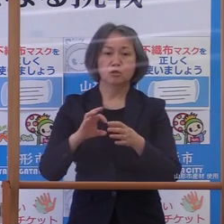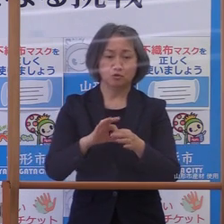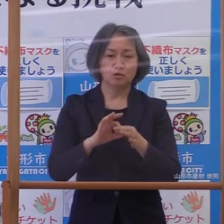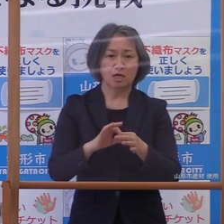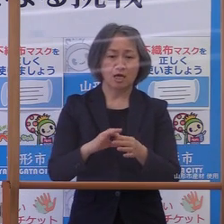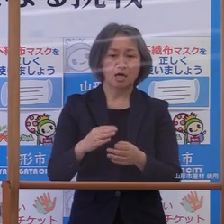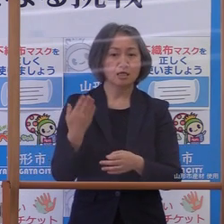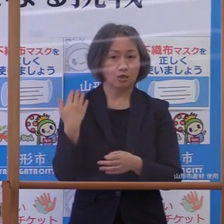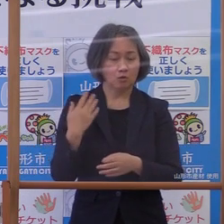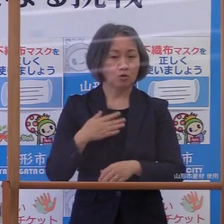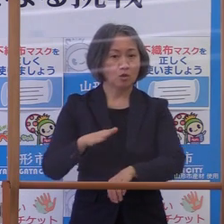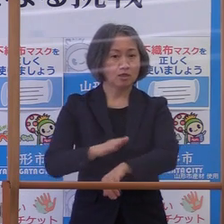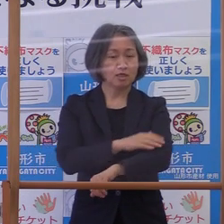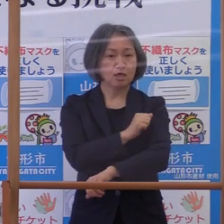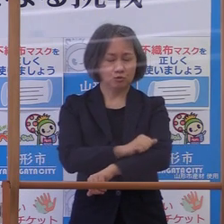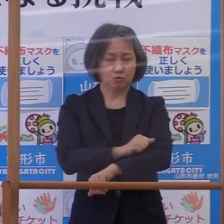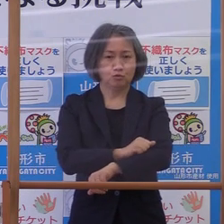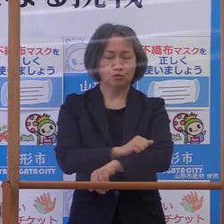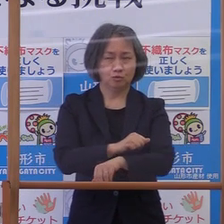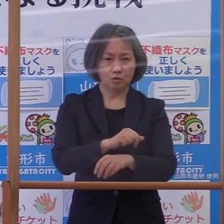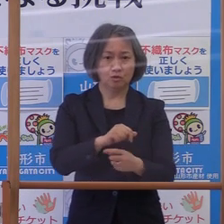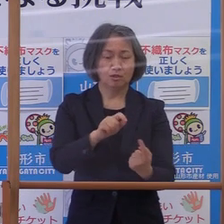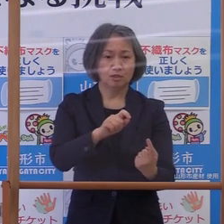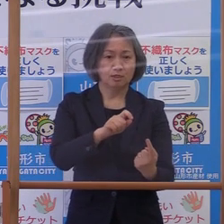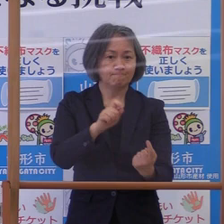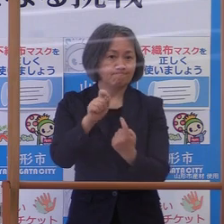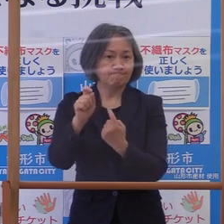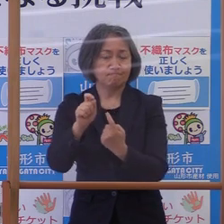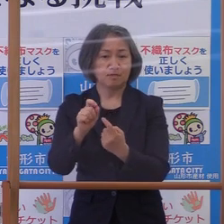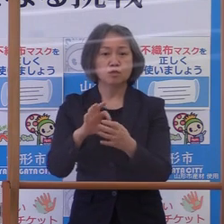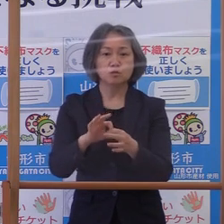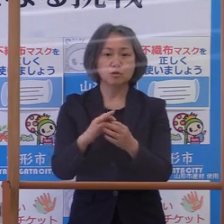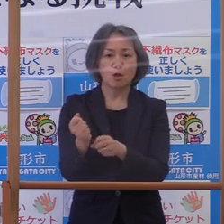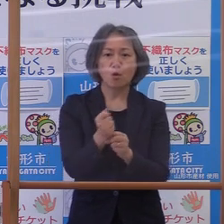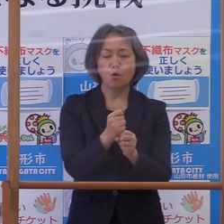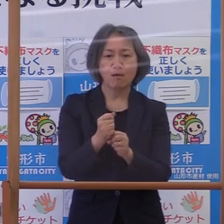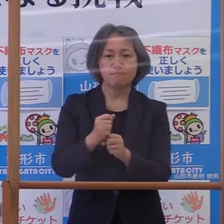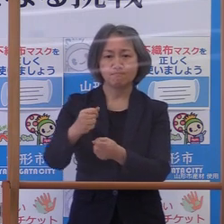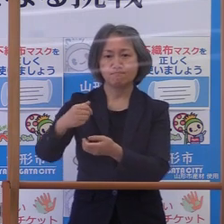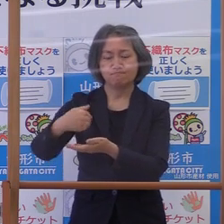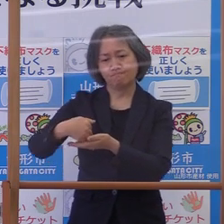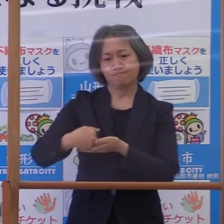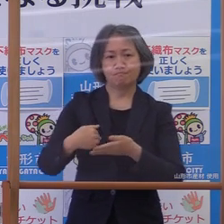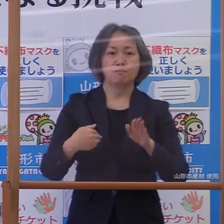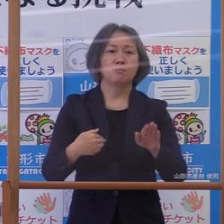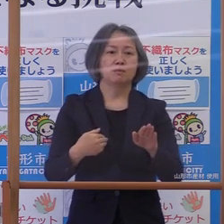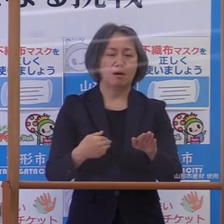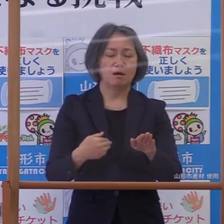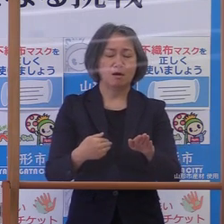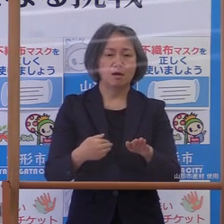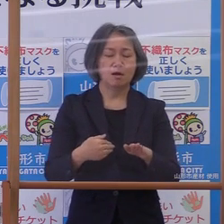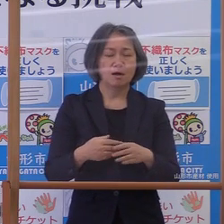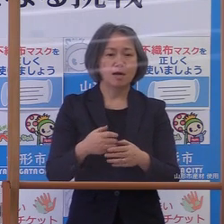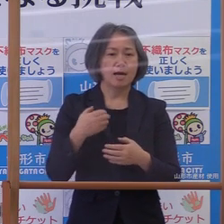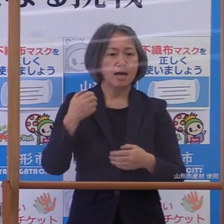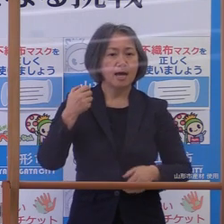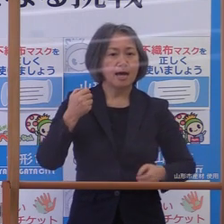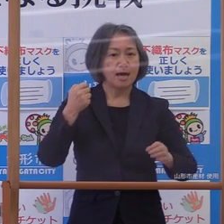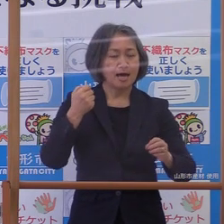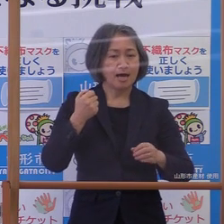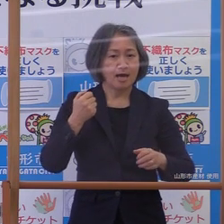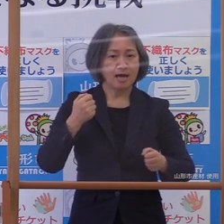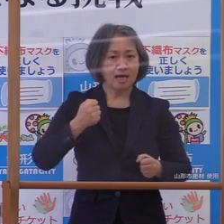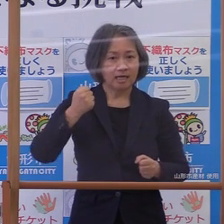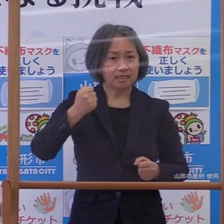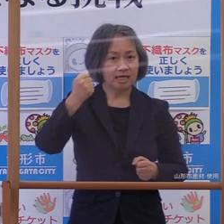選手の選出について激励のコメントがありましたけれども、聖火リレーとかが着実にこう日